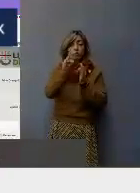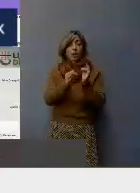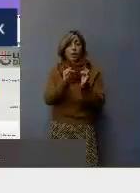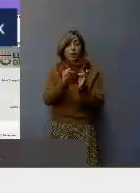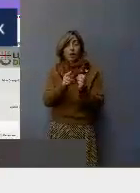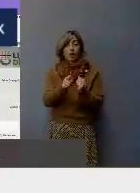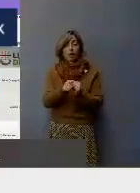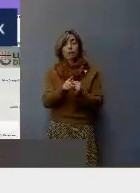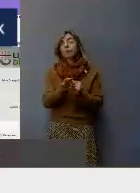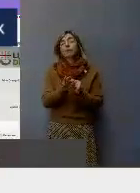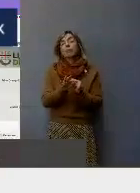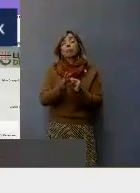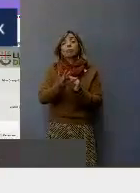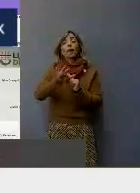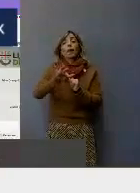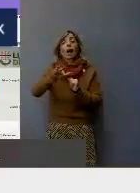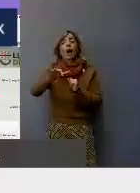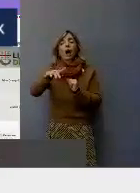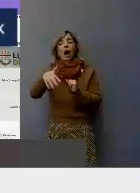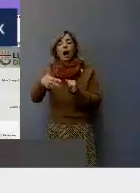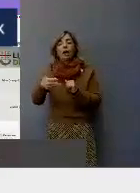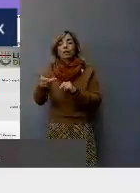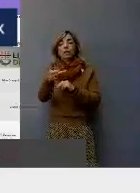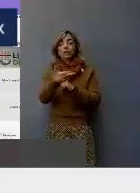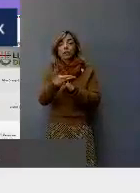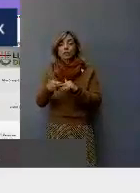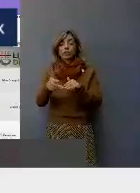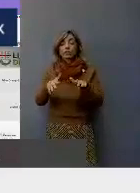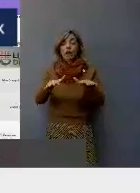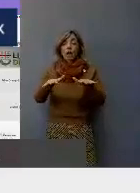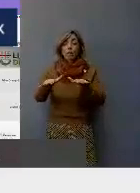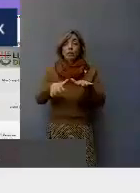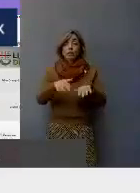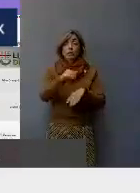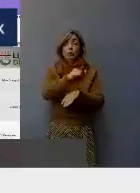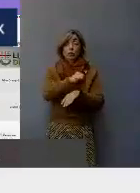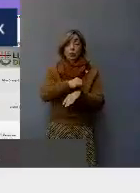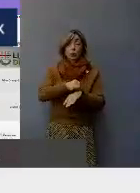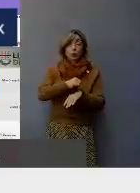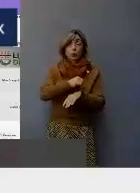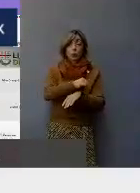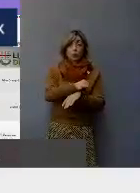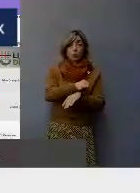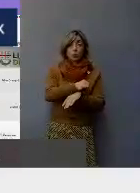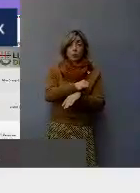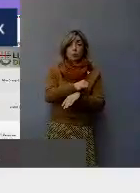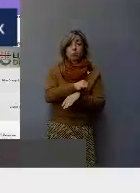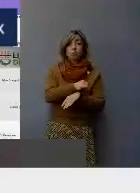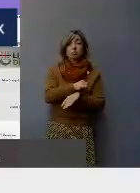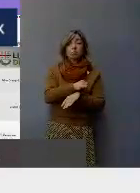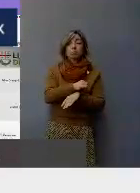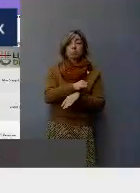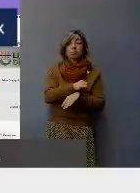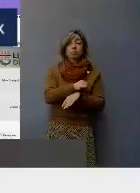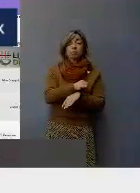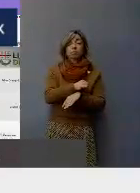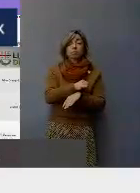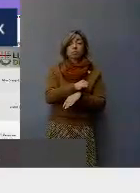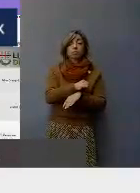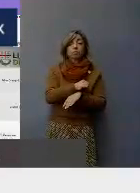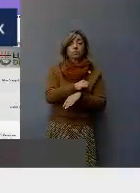prestazione che l'amministrazione comunale ritenga di assoggettare al presente